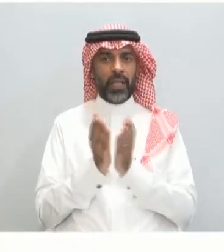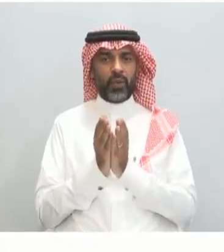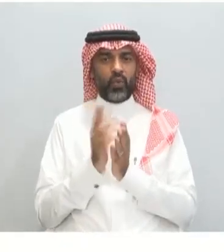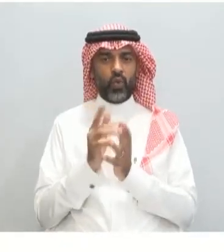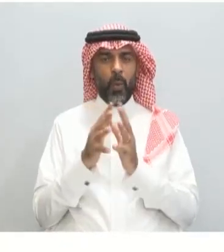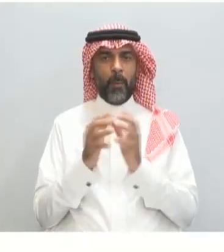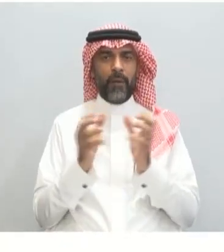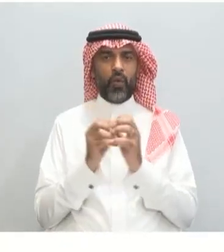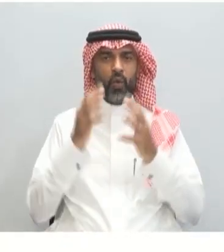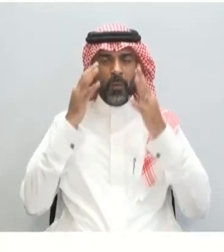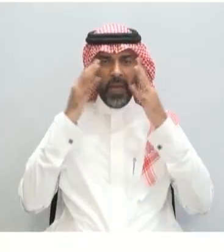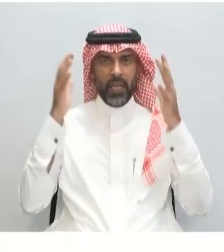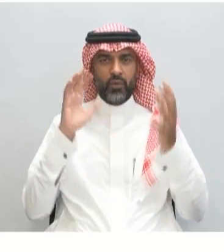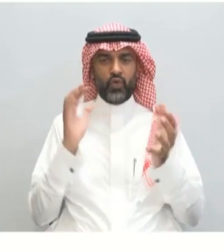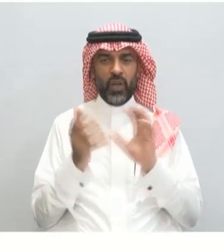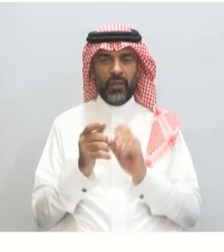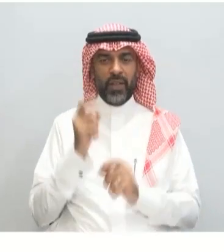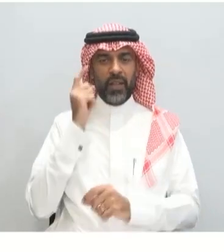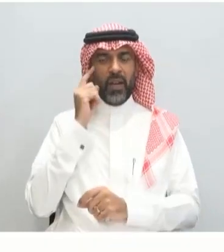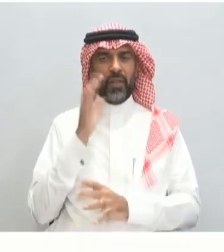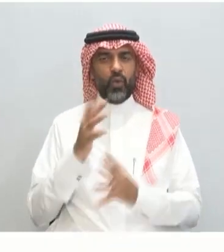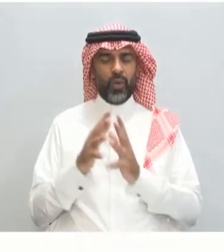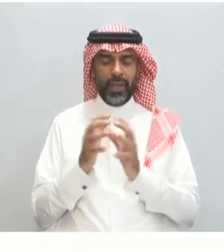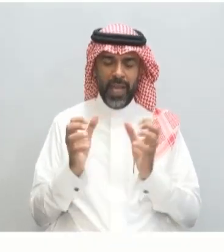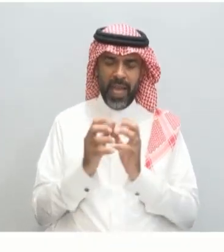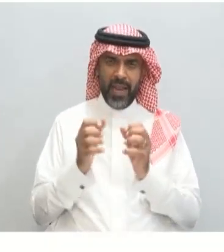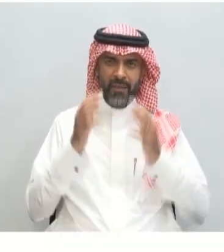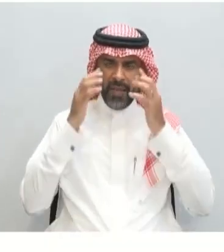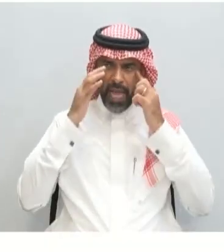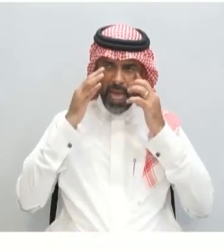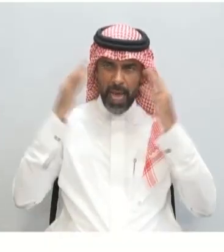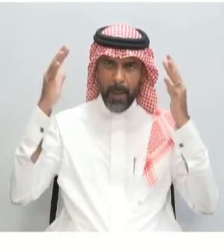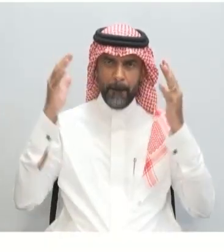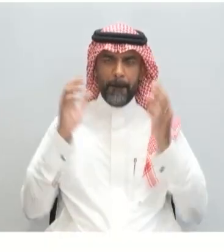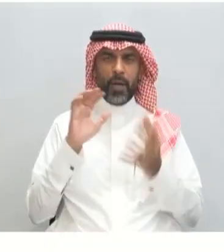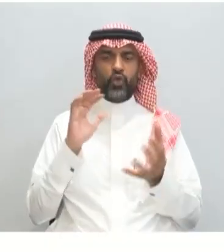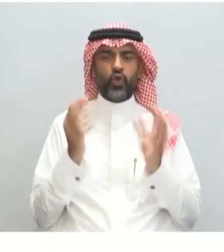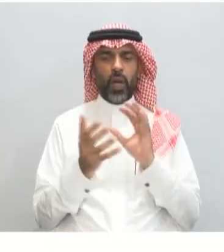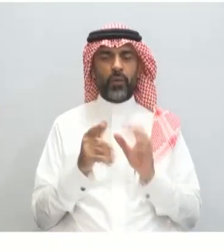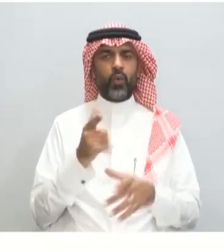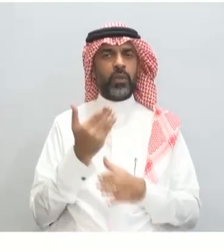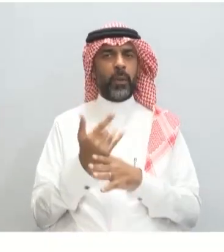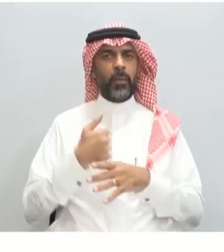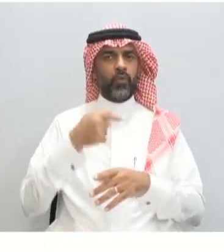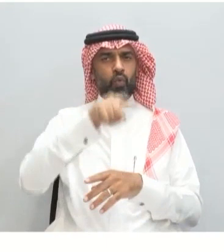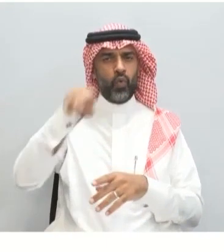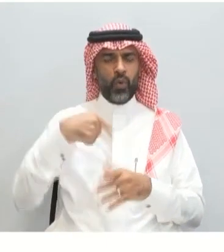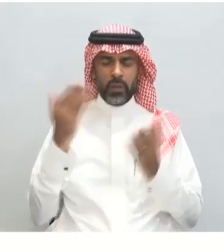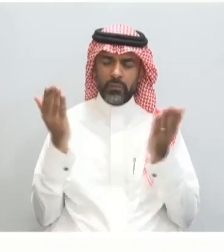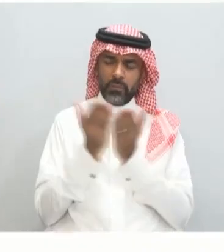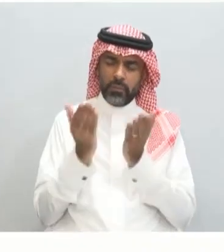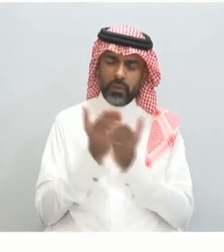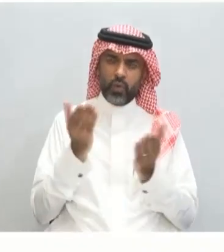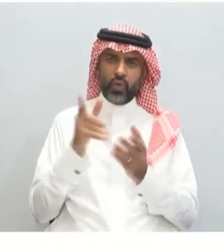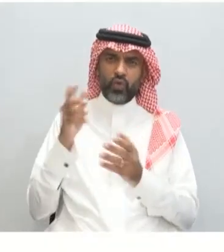الجغرافيا في هذا الدرس تعرفنا انا وانتم على تعريف علم الجغرافيا ولماذا ندرس الجغرافيا وفروع